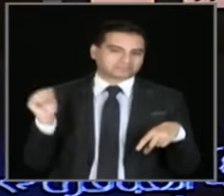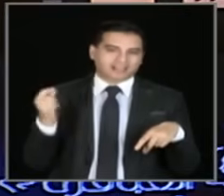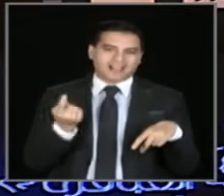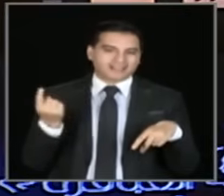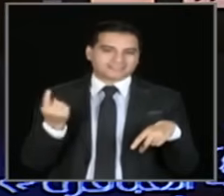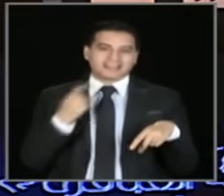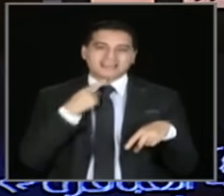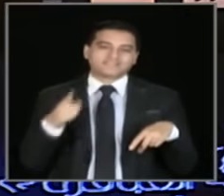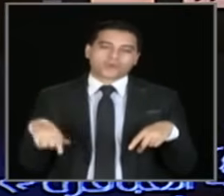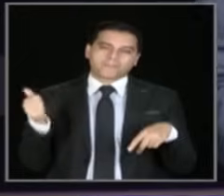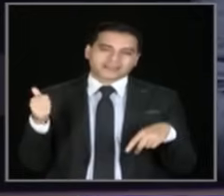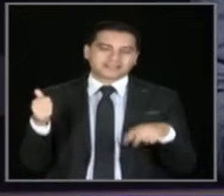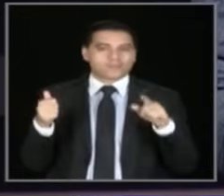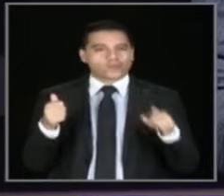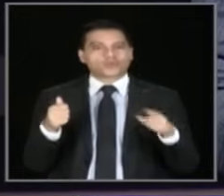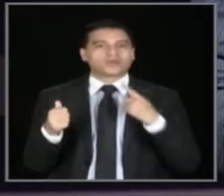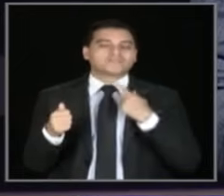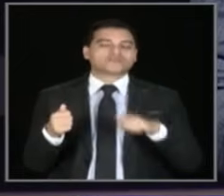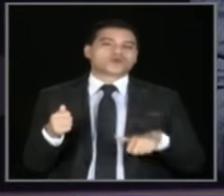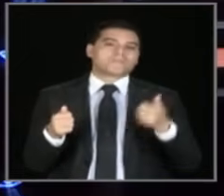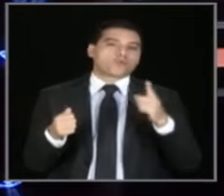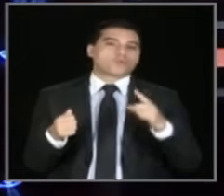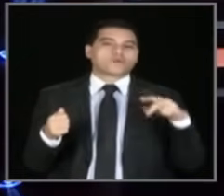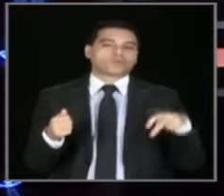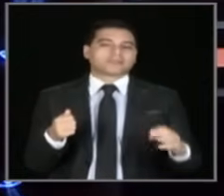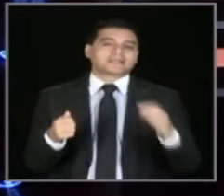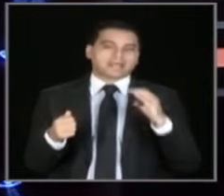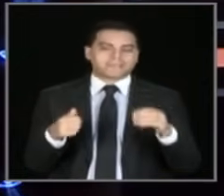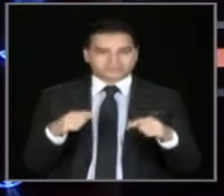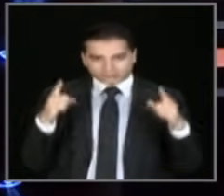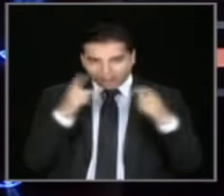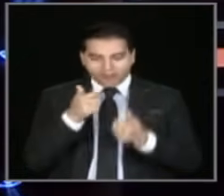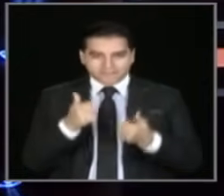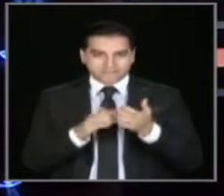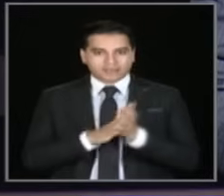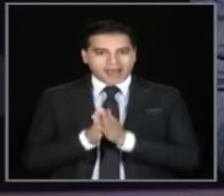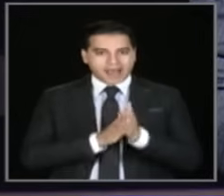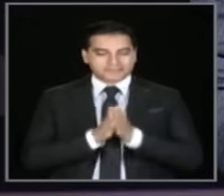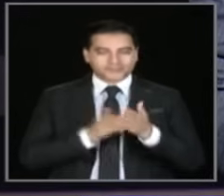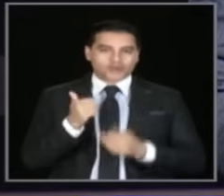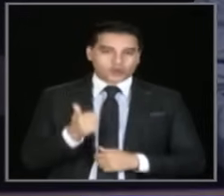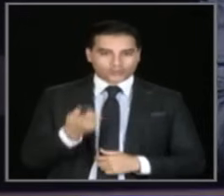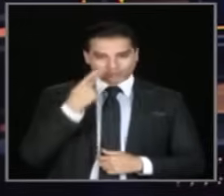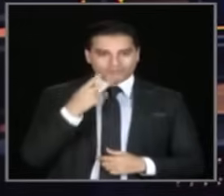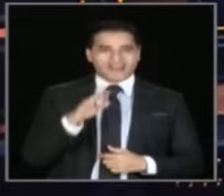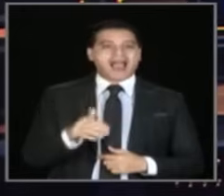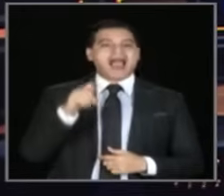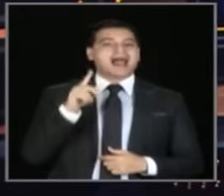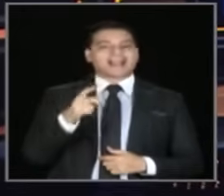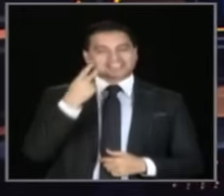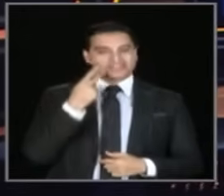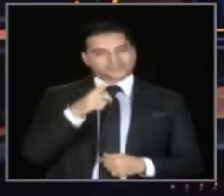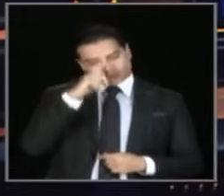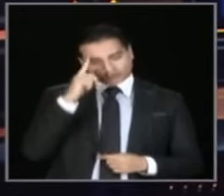نفسهم، في ثلاث نقاط يودعوا البطولة من غير نقاط ليه؟ فالماتش ده هيبقى ماتش حلو، وليه رأيك يا هالة؟ ان شاء الله يكون